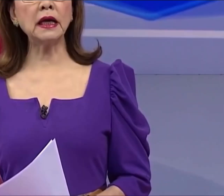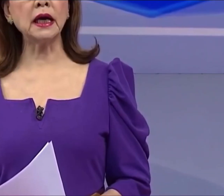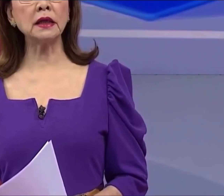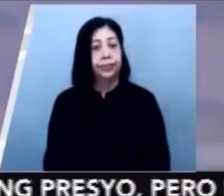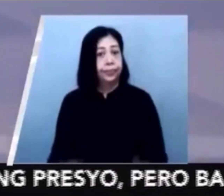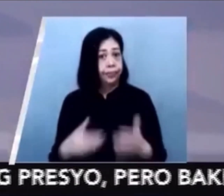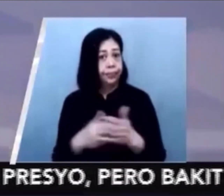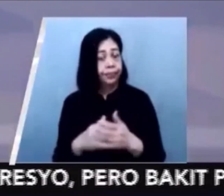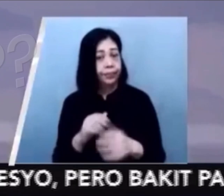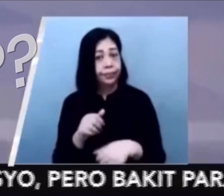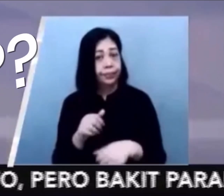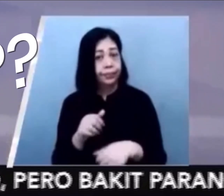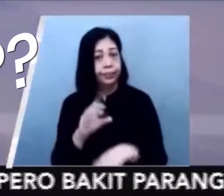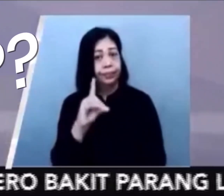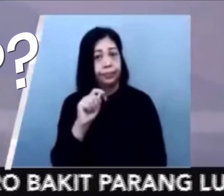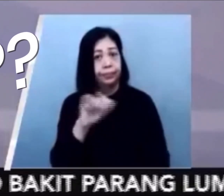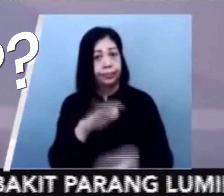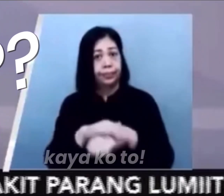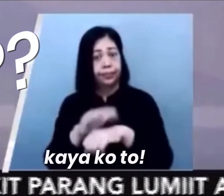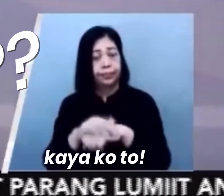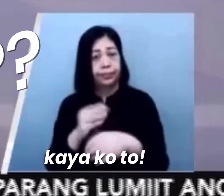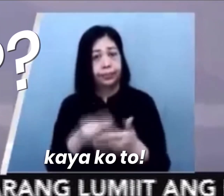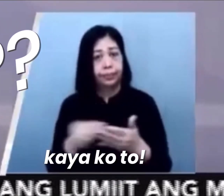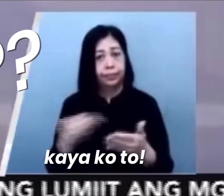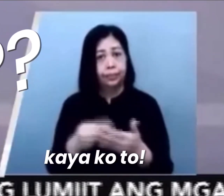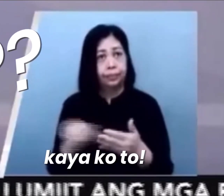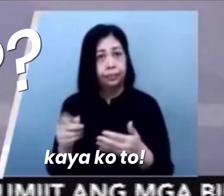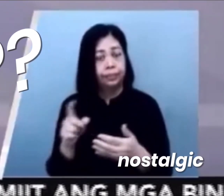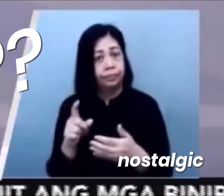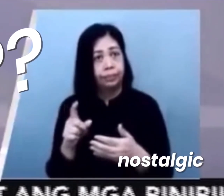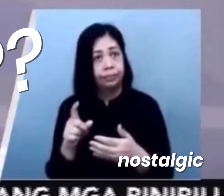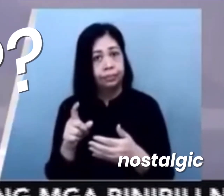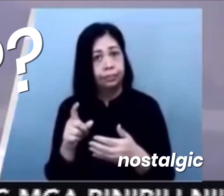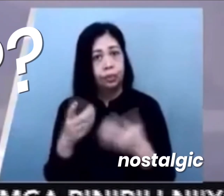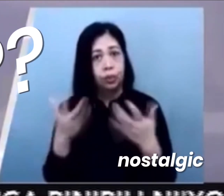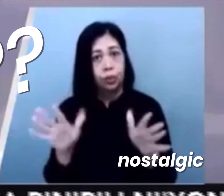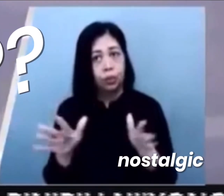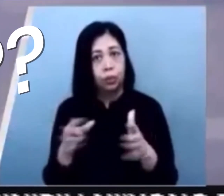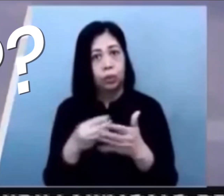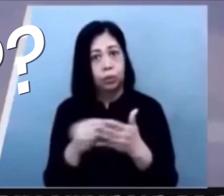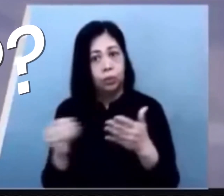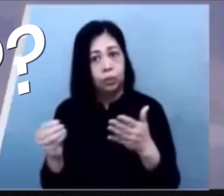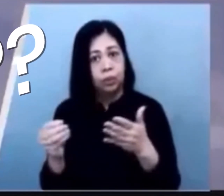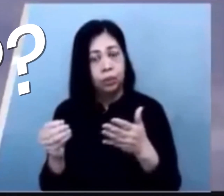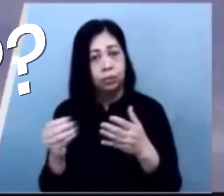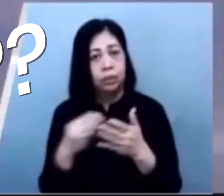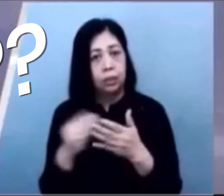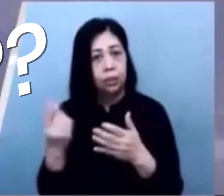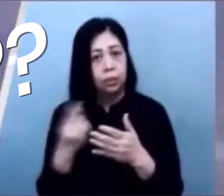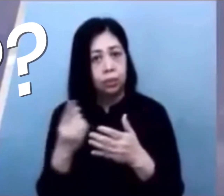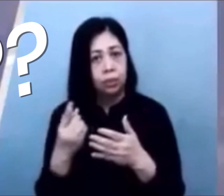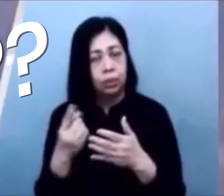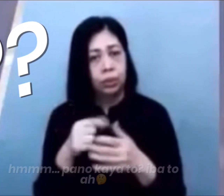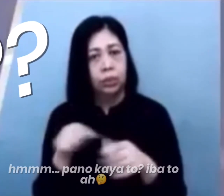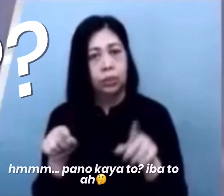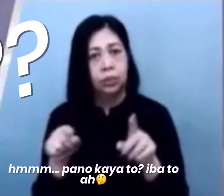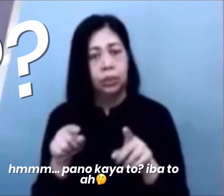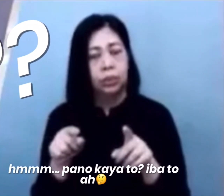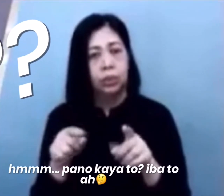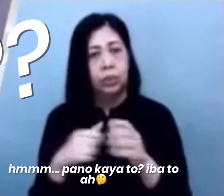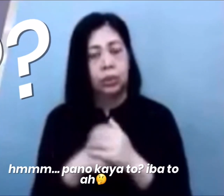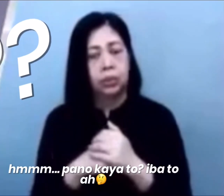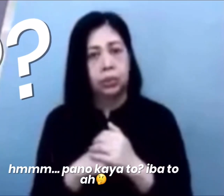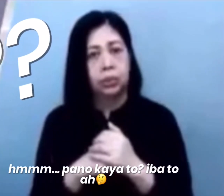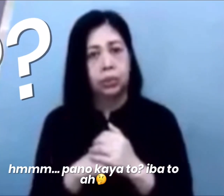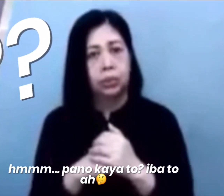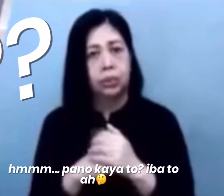Muling nagpaalala ang DTI sa mga mamimili o bumili lang sa mga naang mga mamimili dapat